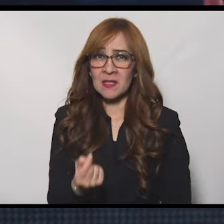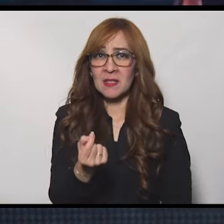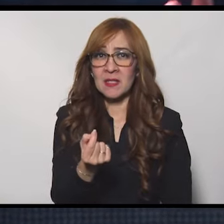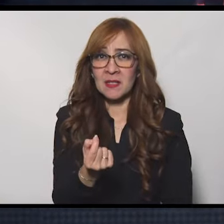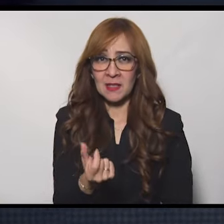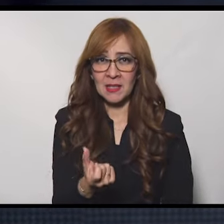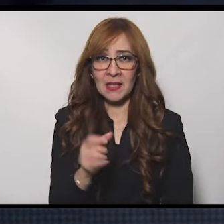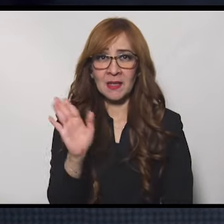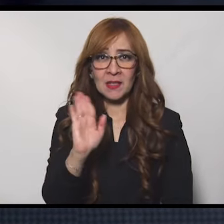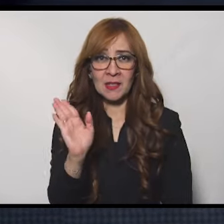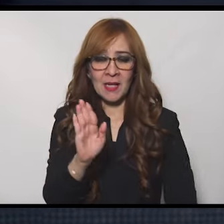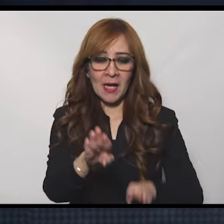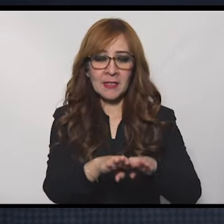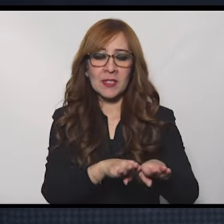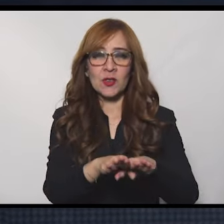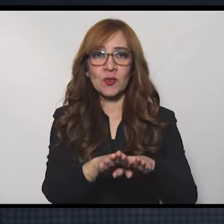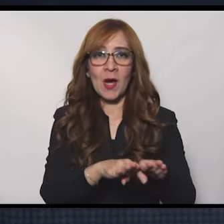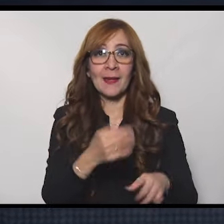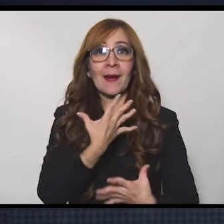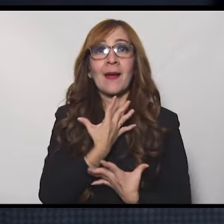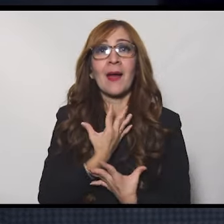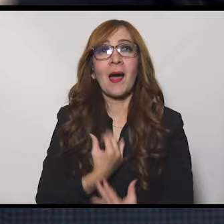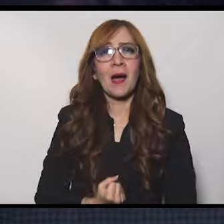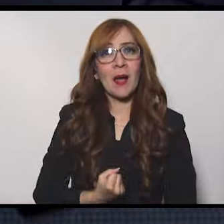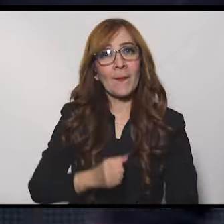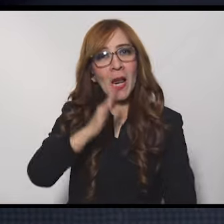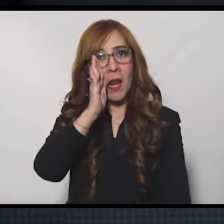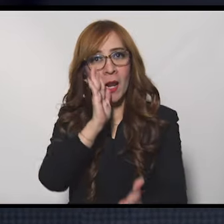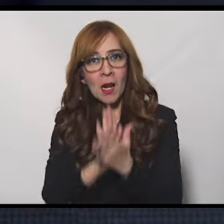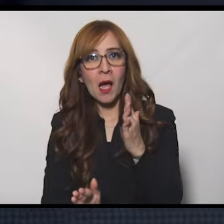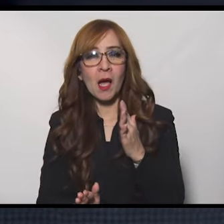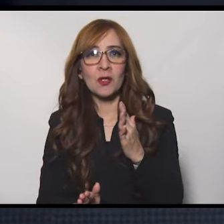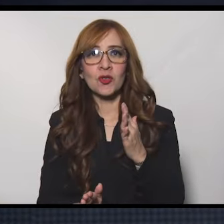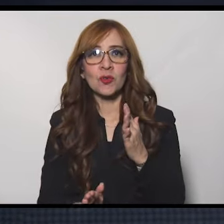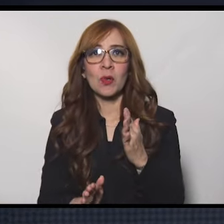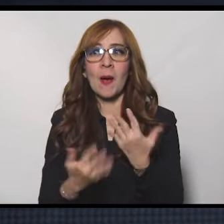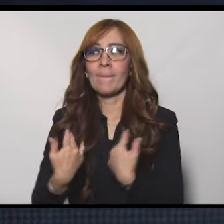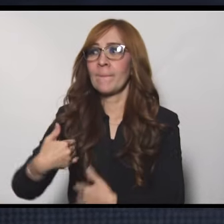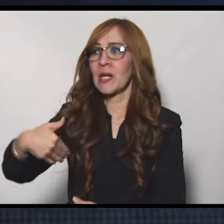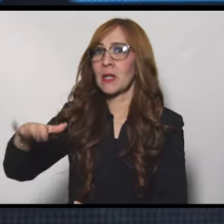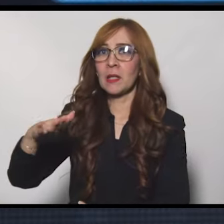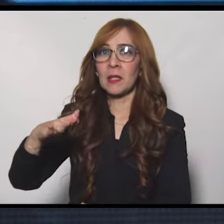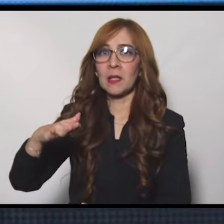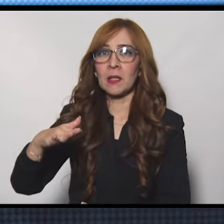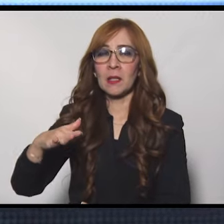Sedikit tidak sesuai dengan ekspektasinya, langsung meninggalkan tanggung jawab.